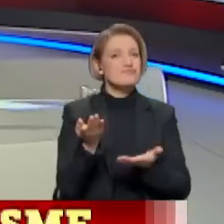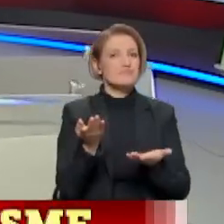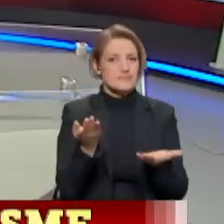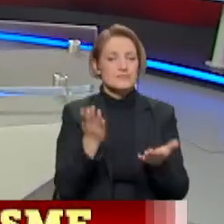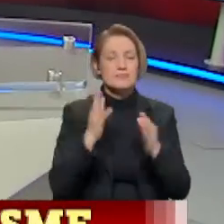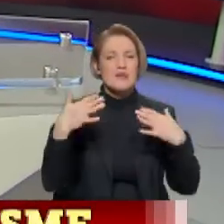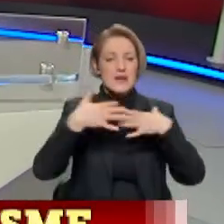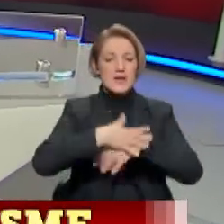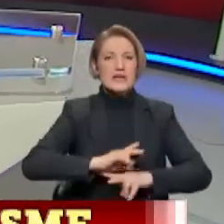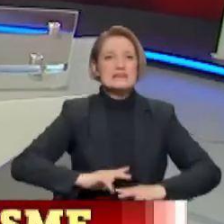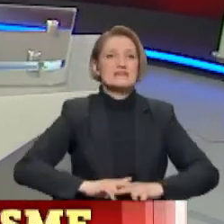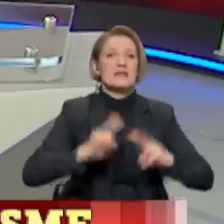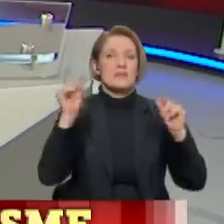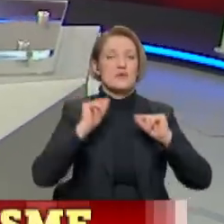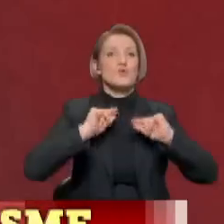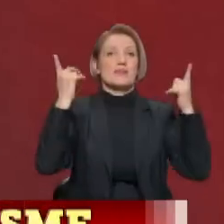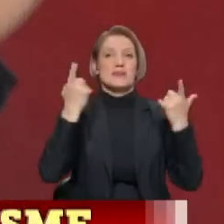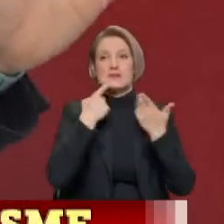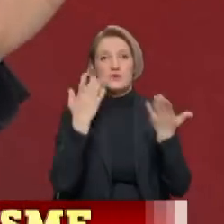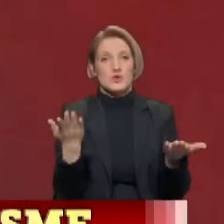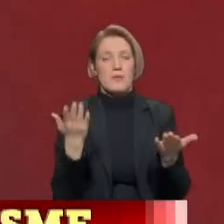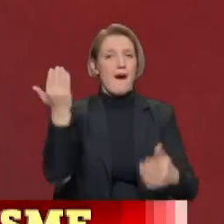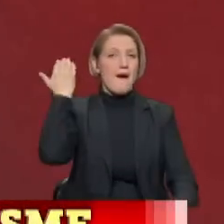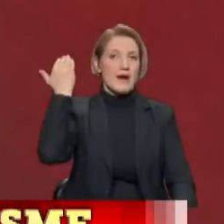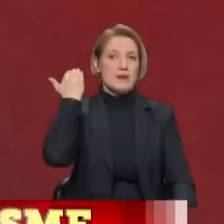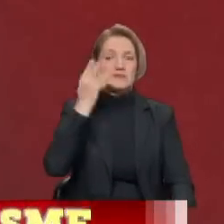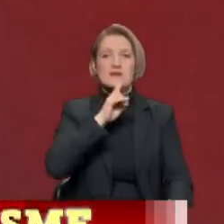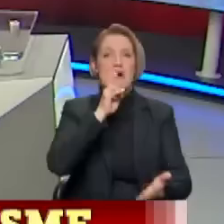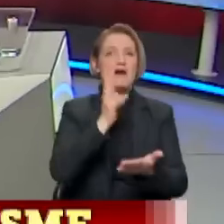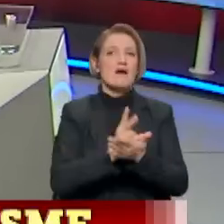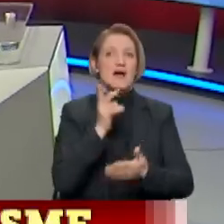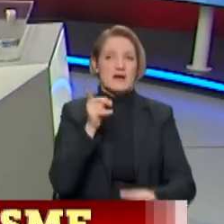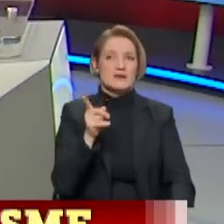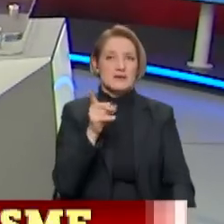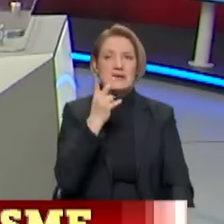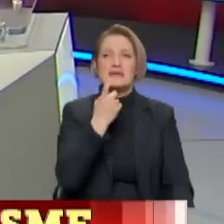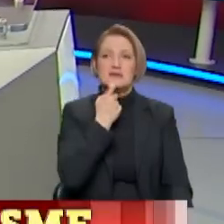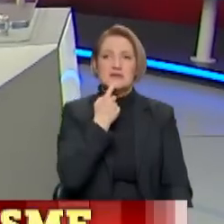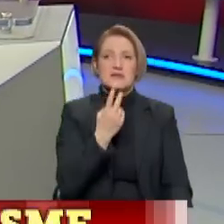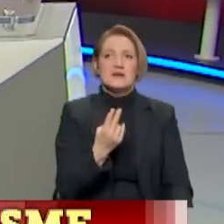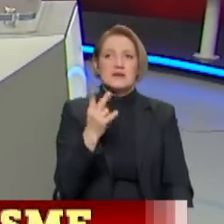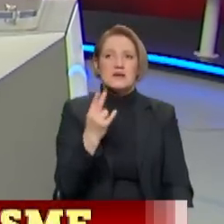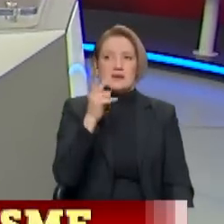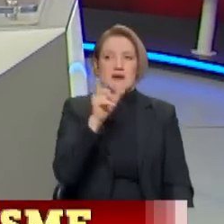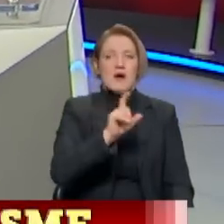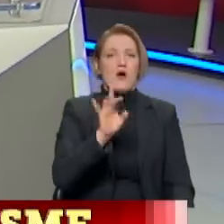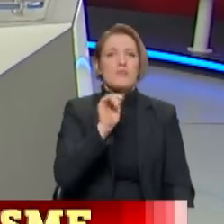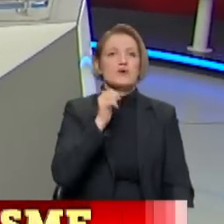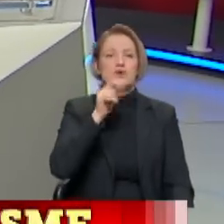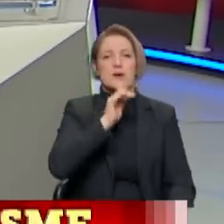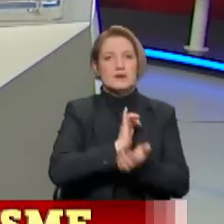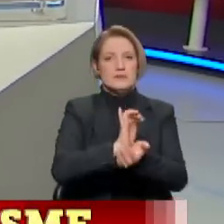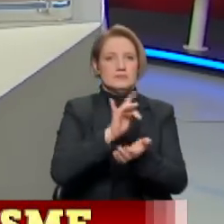gecenin sabahına uyandık diyoruz. Hmm. Ve işte arkamızda karar Ekrem İmamoğlu'na 2 yıl 7 ay 15 gün hapis cezası